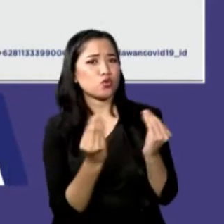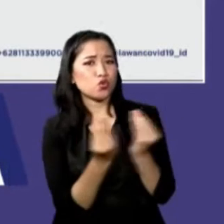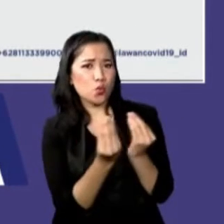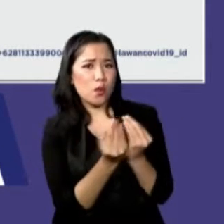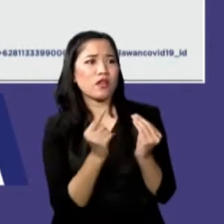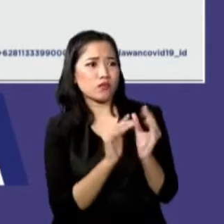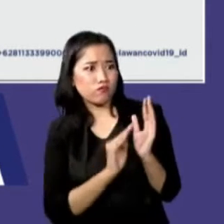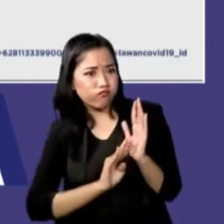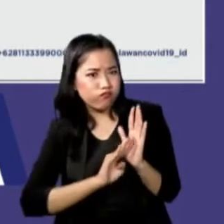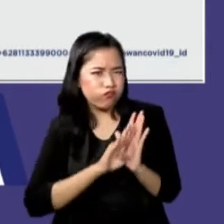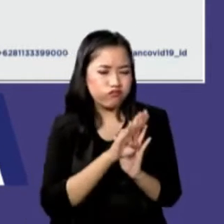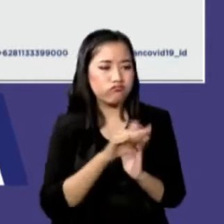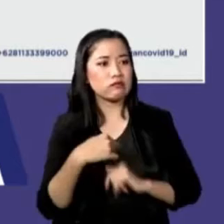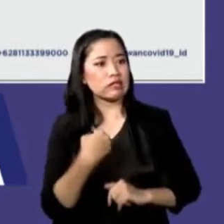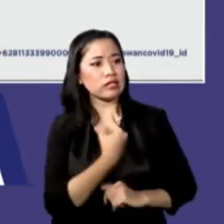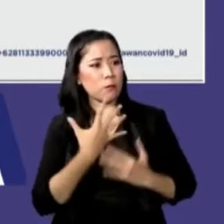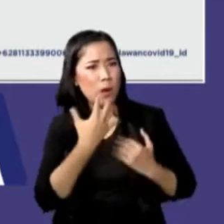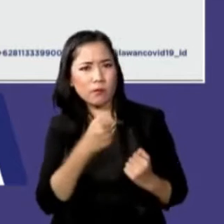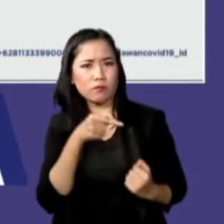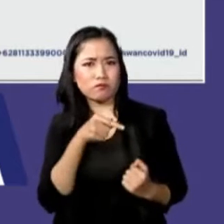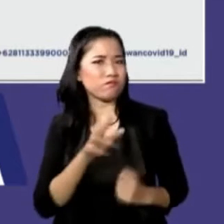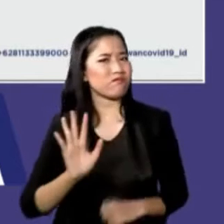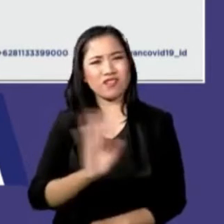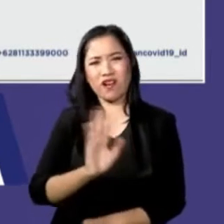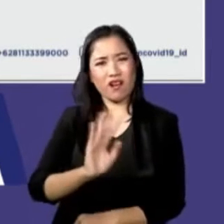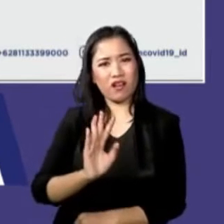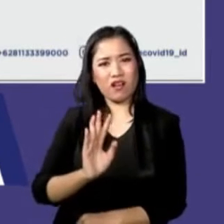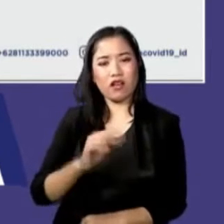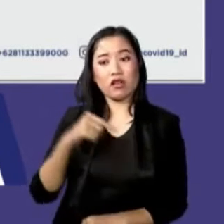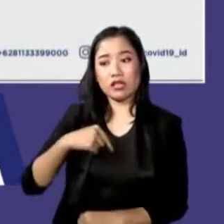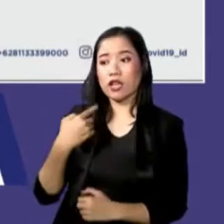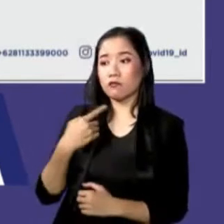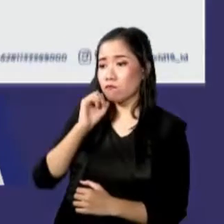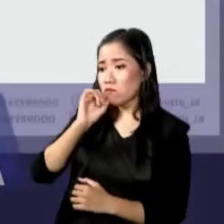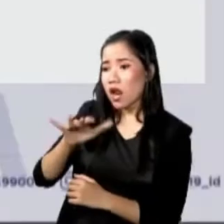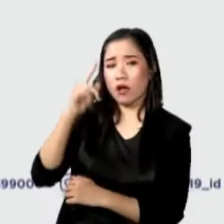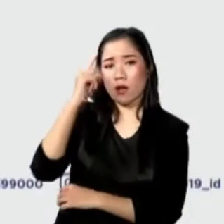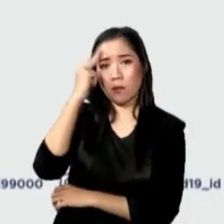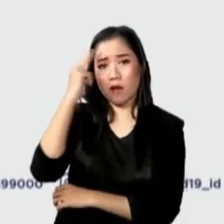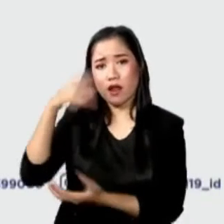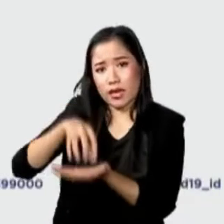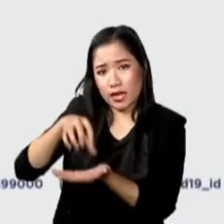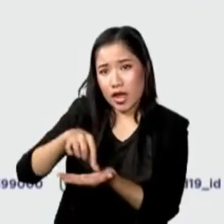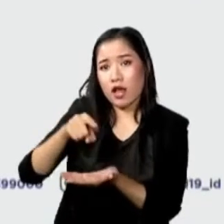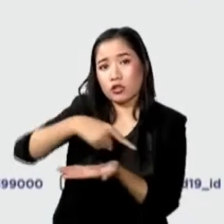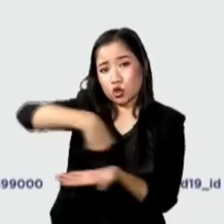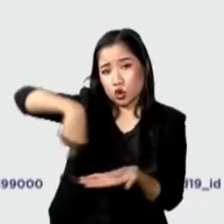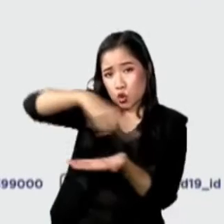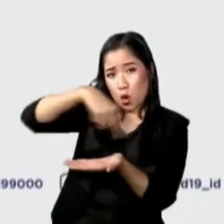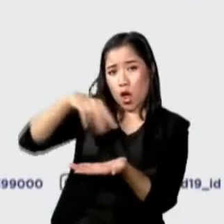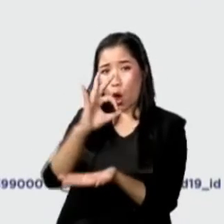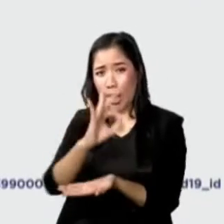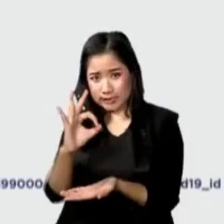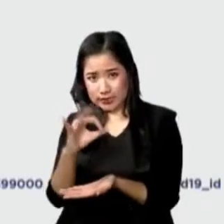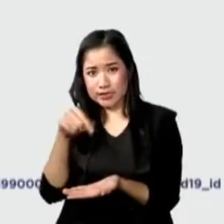kita harapkan. Saya selalu sampaikan kepada kepala daerah dan masyarakat yang berada di zona oranye